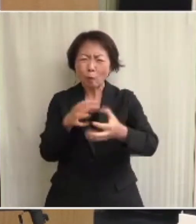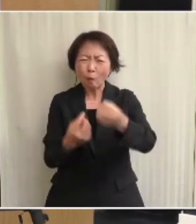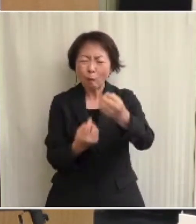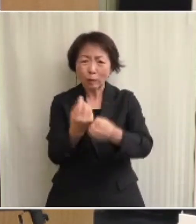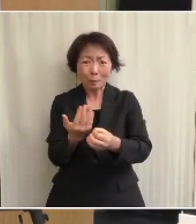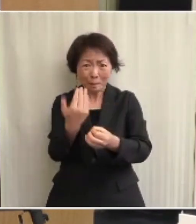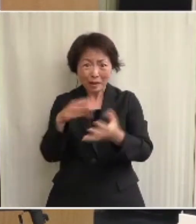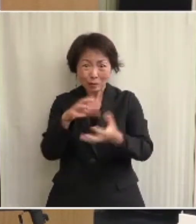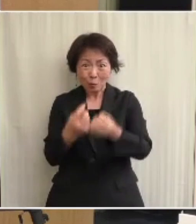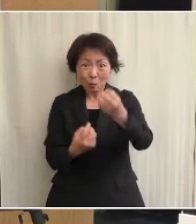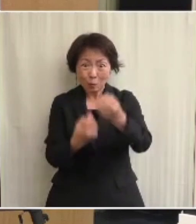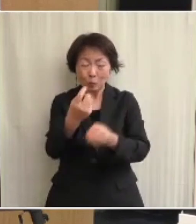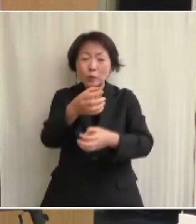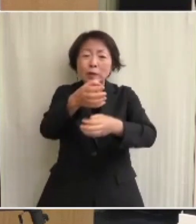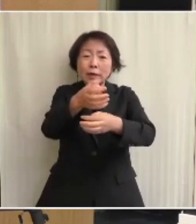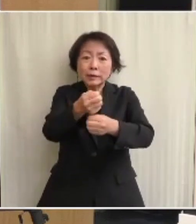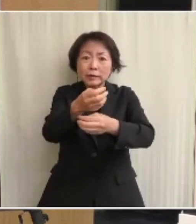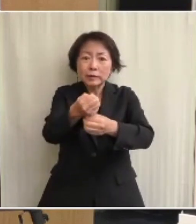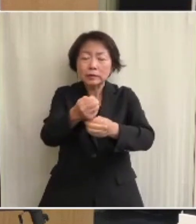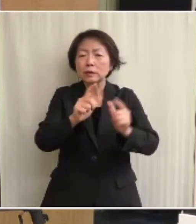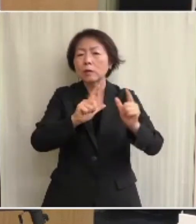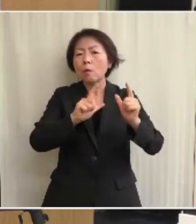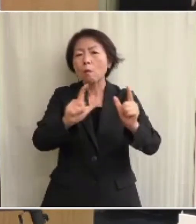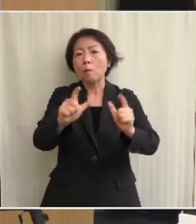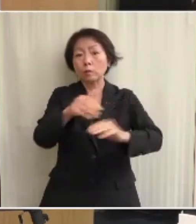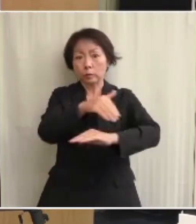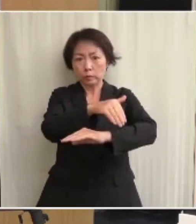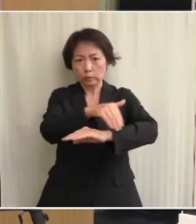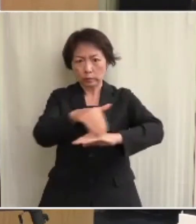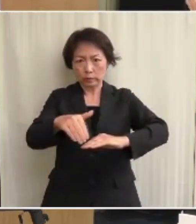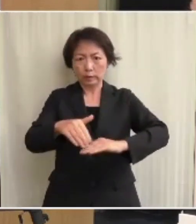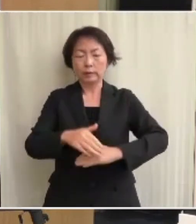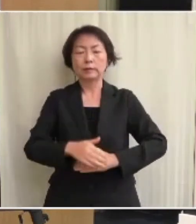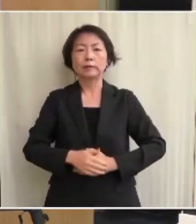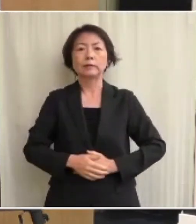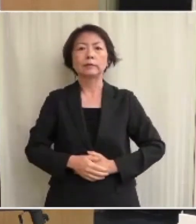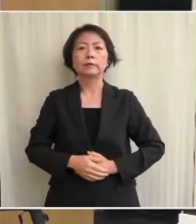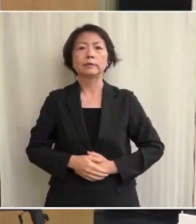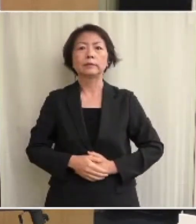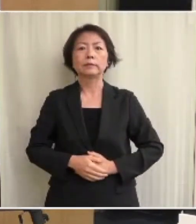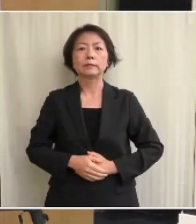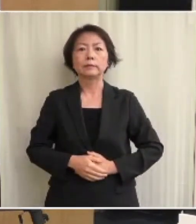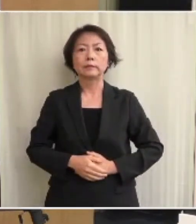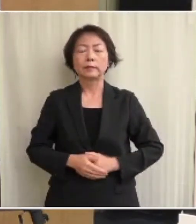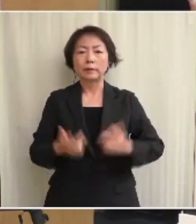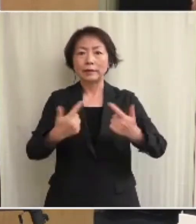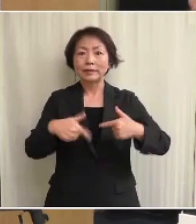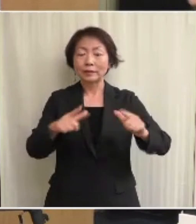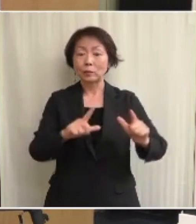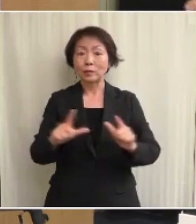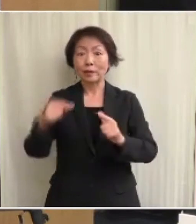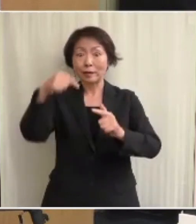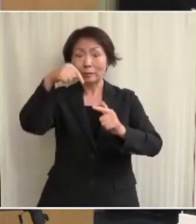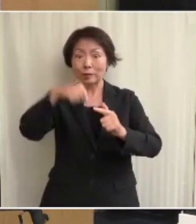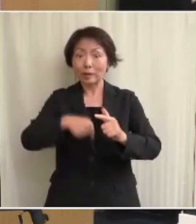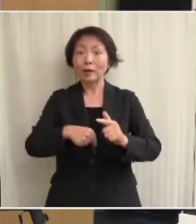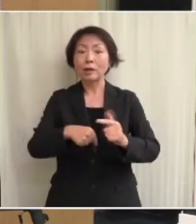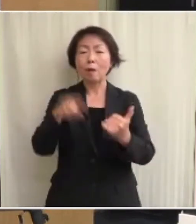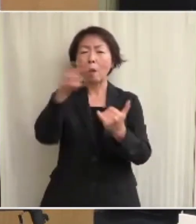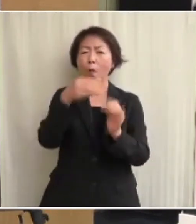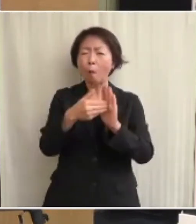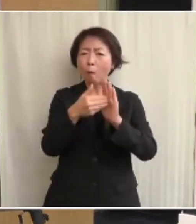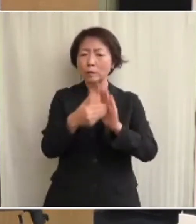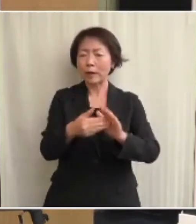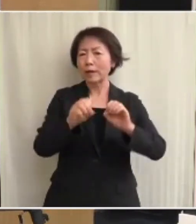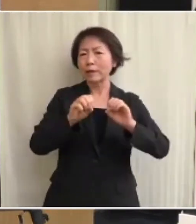ね、集中的に流したいというふうに考えております。 わかりました、ありがとうございます。じゃあ平時はそういった形でこう啓発を